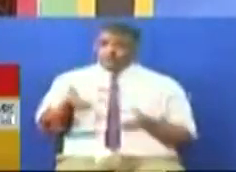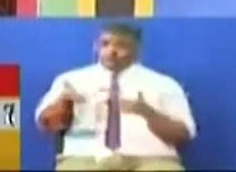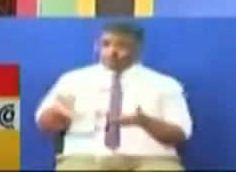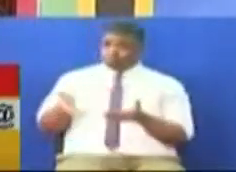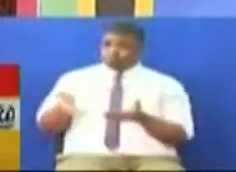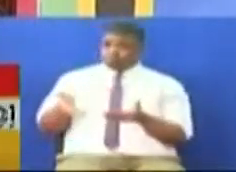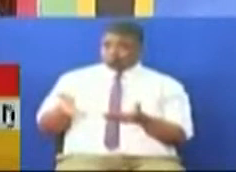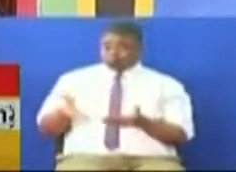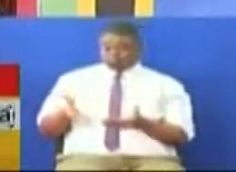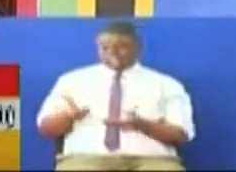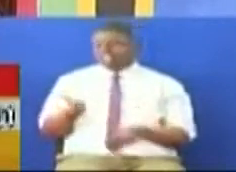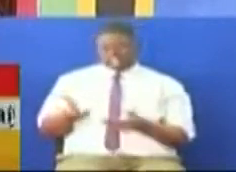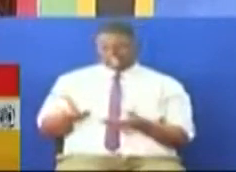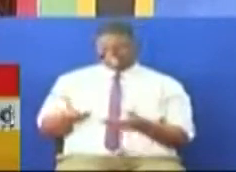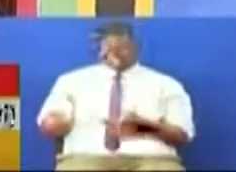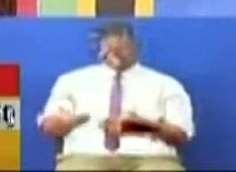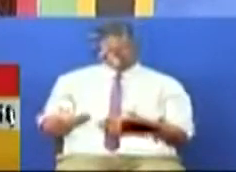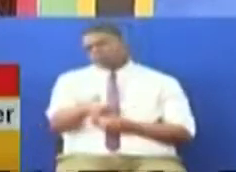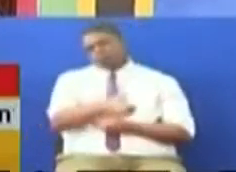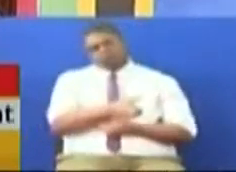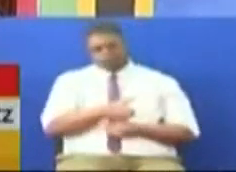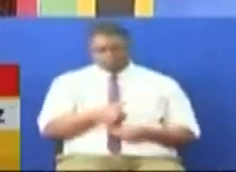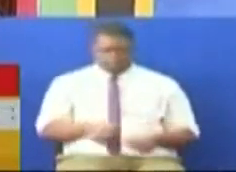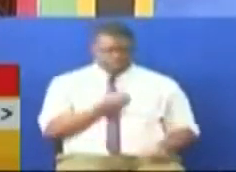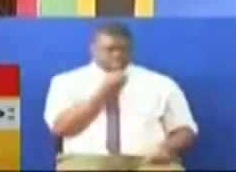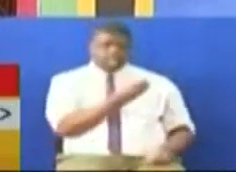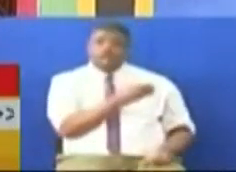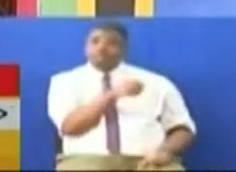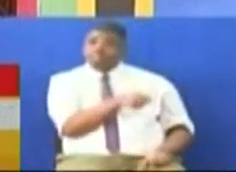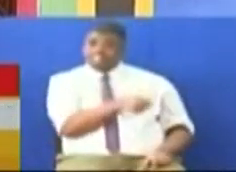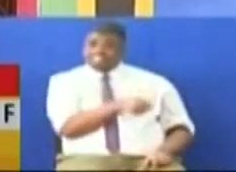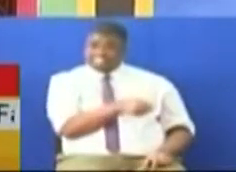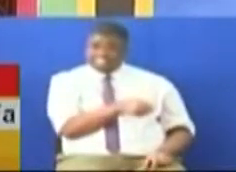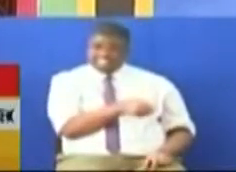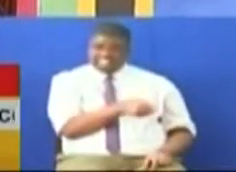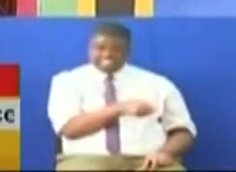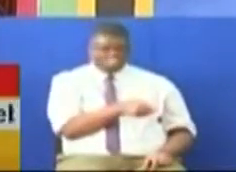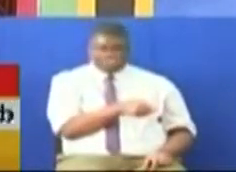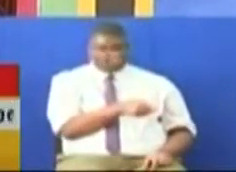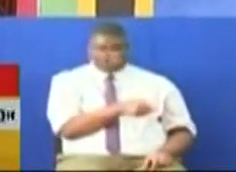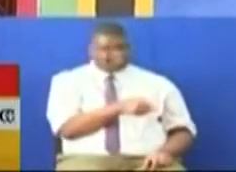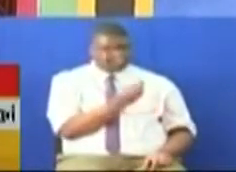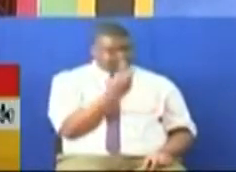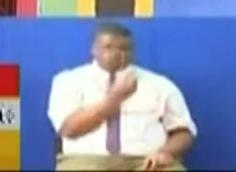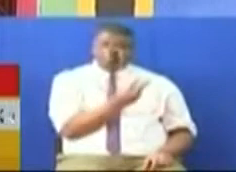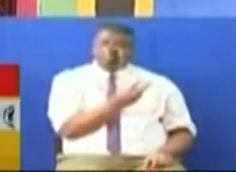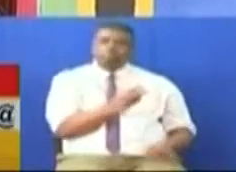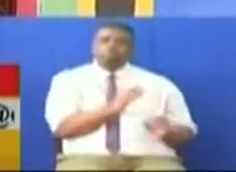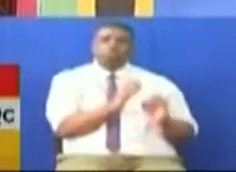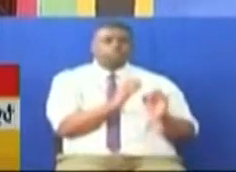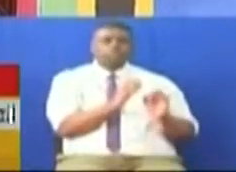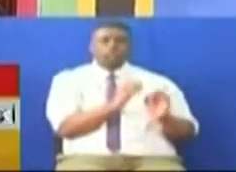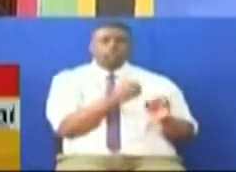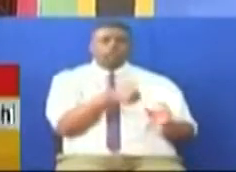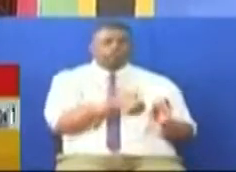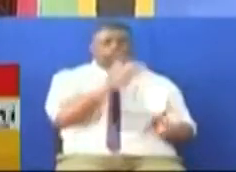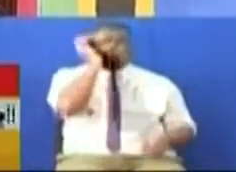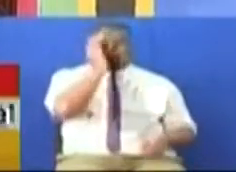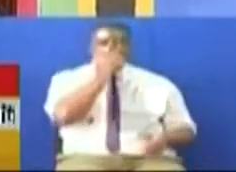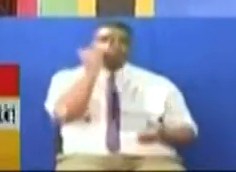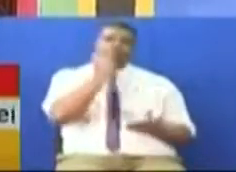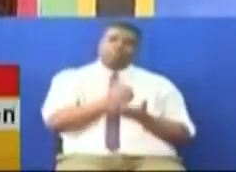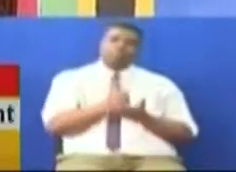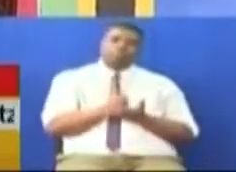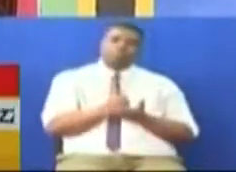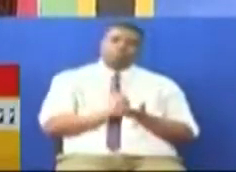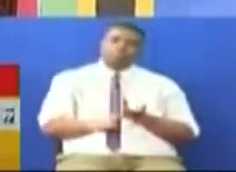bilioni 400 na kidogo. Kwa hiyo ukijaribu kuangalia taarifa hizi mheshimiwa speaker, unaona kabisa ni jinsi gani ambavyo serikali imeamua kuasili moja